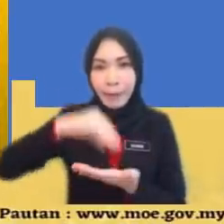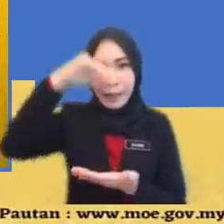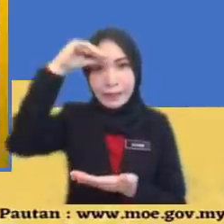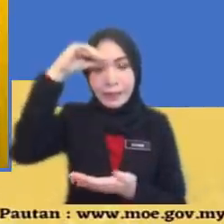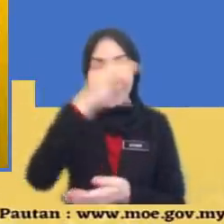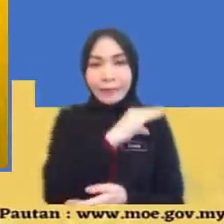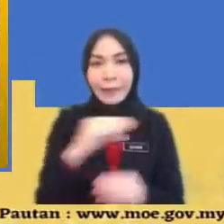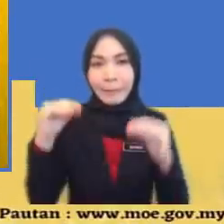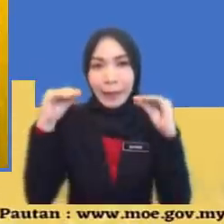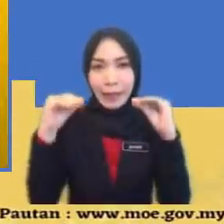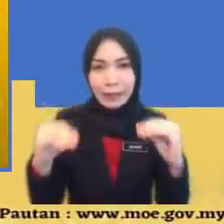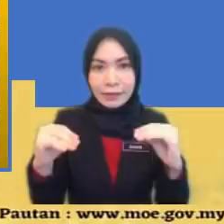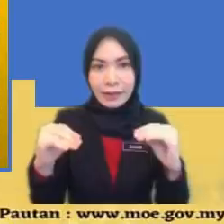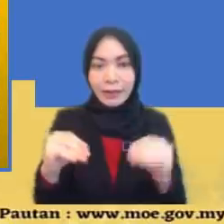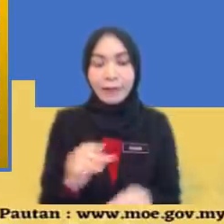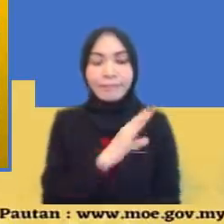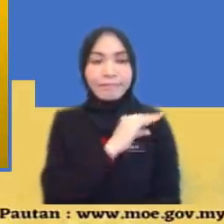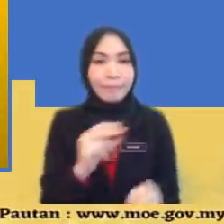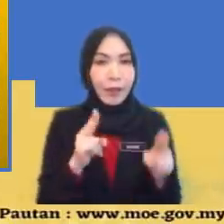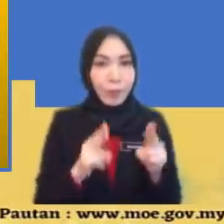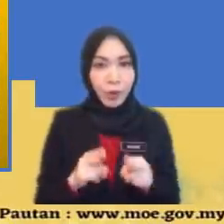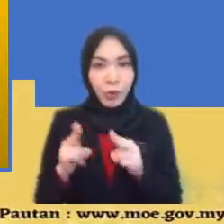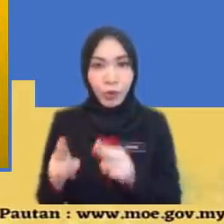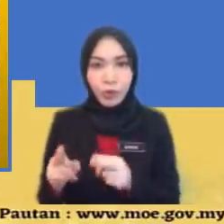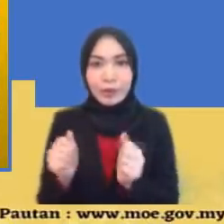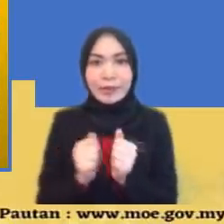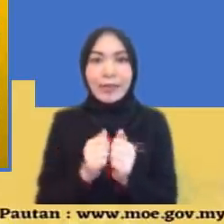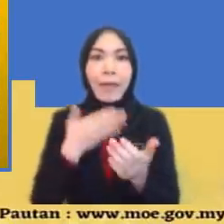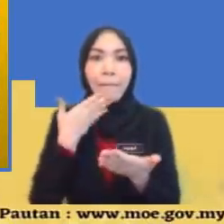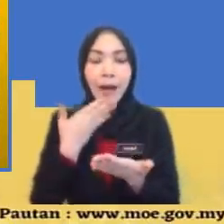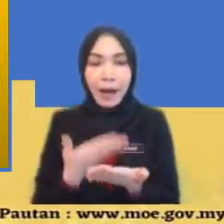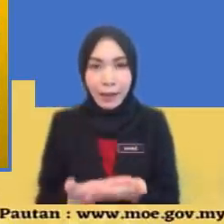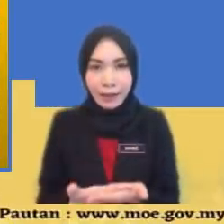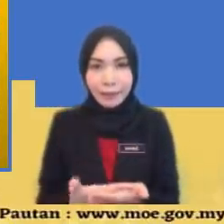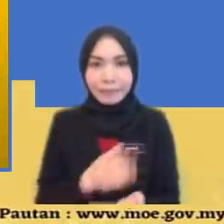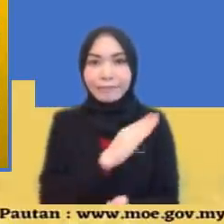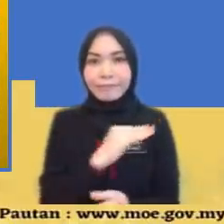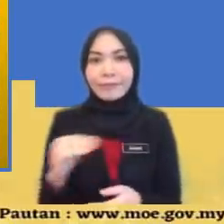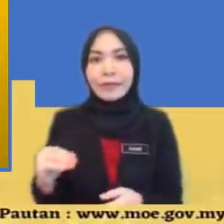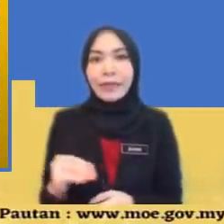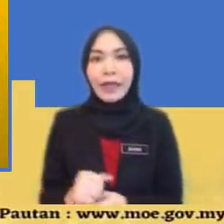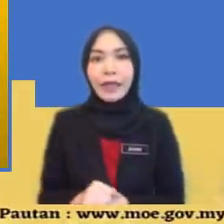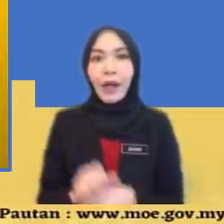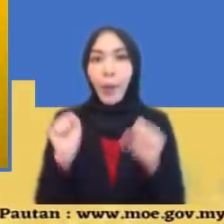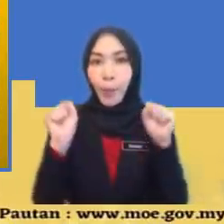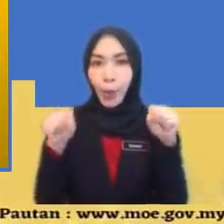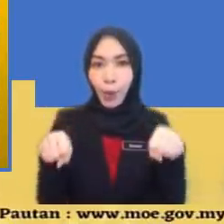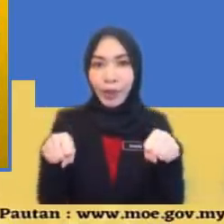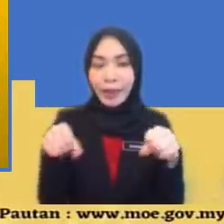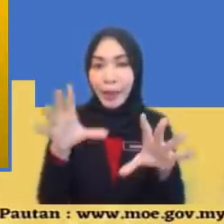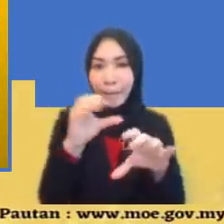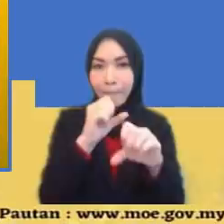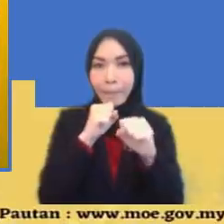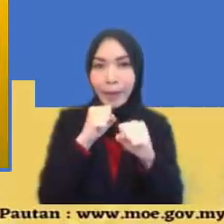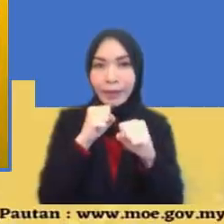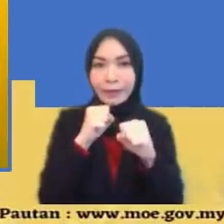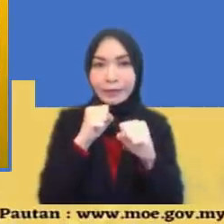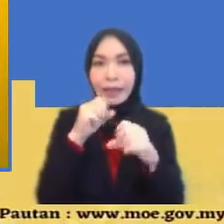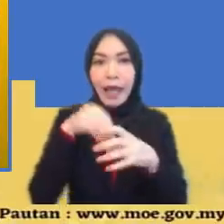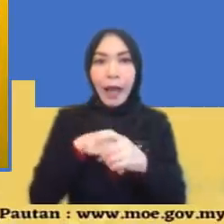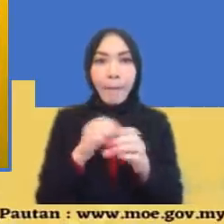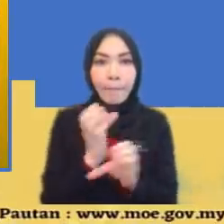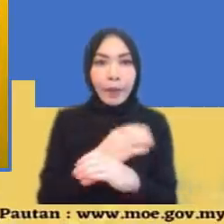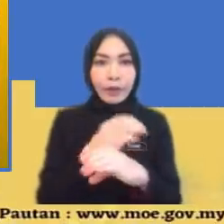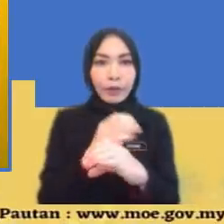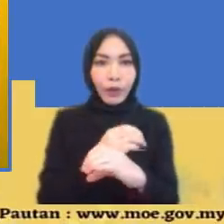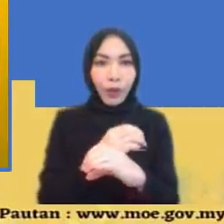mengurus menyimpan dan menyediakan akses kepada bahan dalam bentuk digital telah disediakan